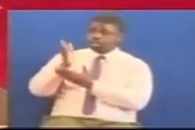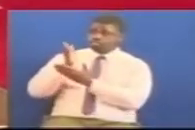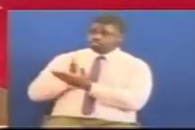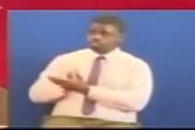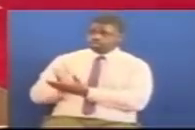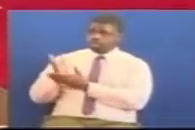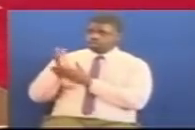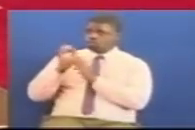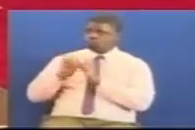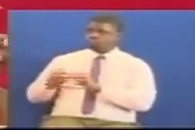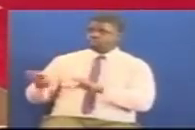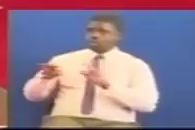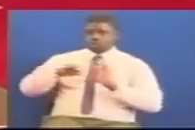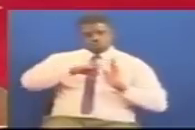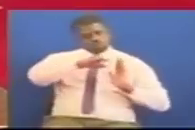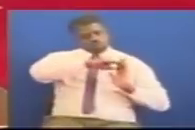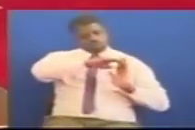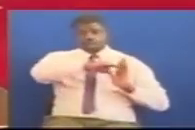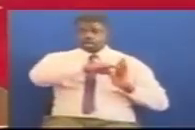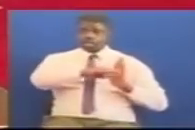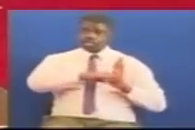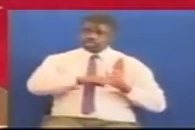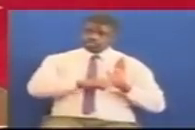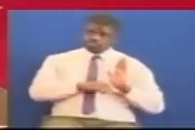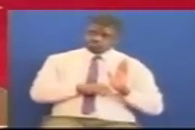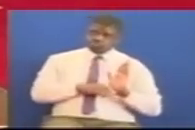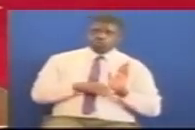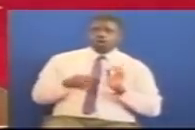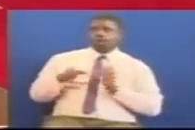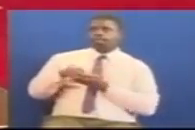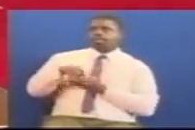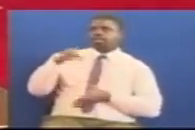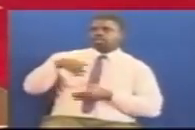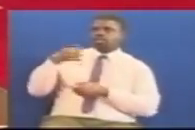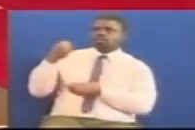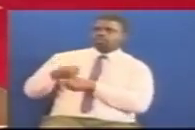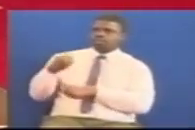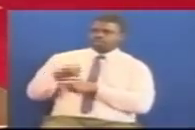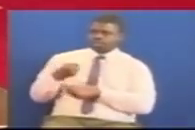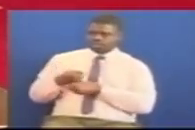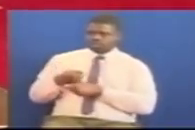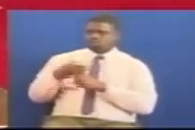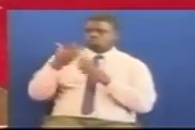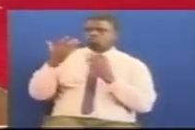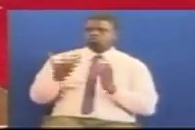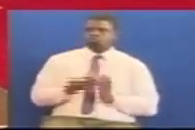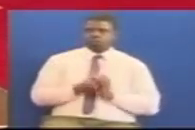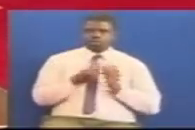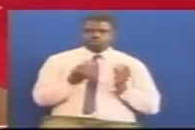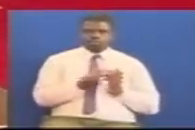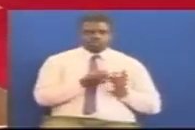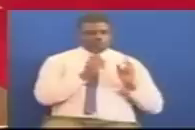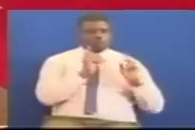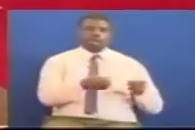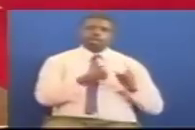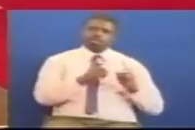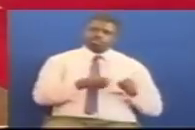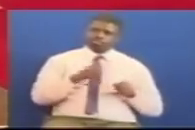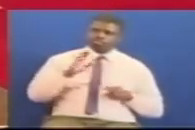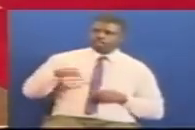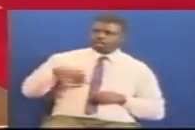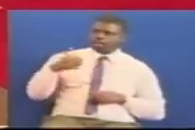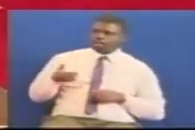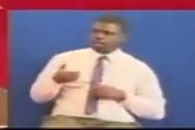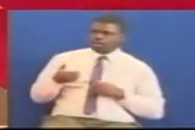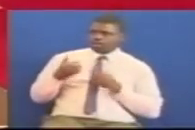kwa upya utaratibu mzima wa maslahi wa watumishi wa umma kwa ujumla wakiwemo na walimu, ili baada ya hapo